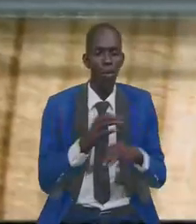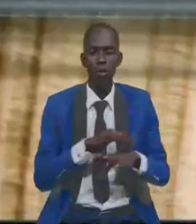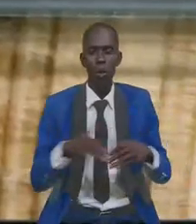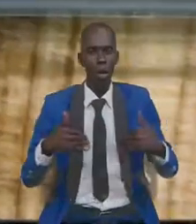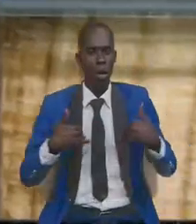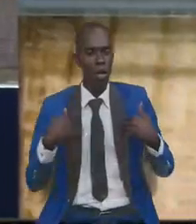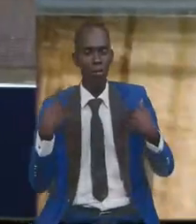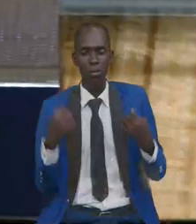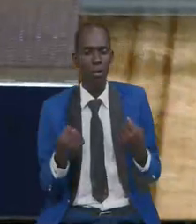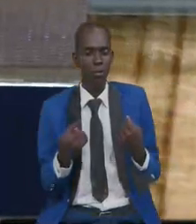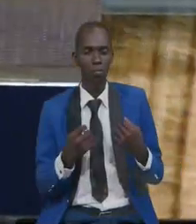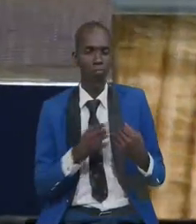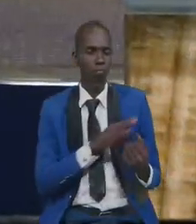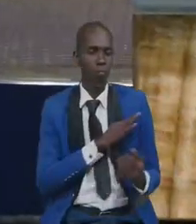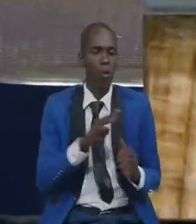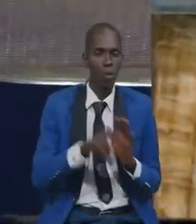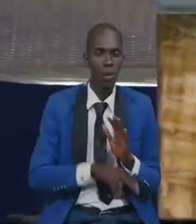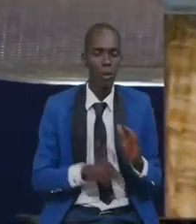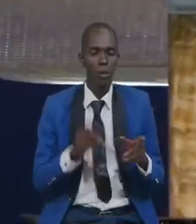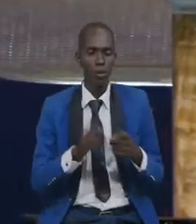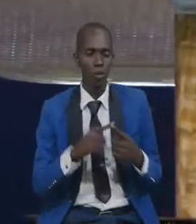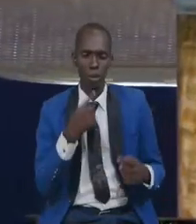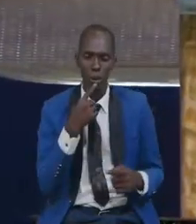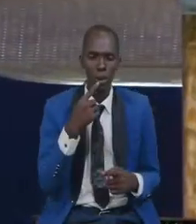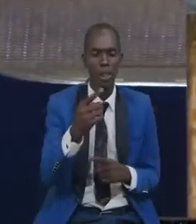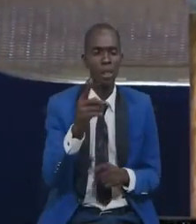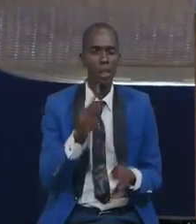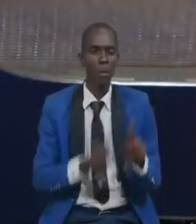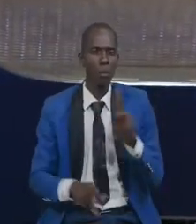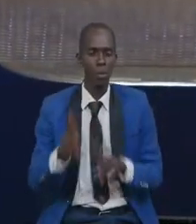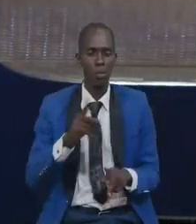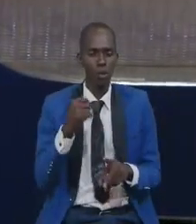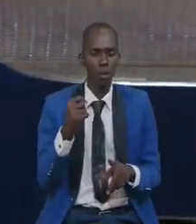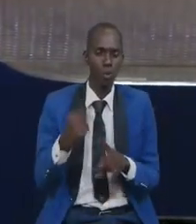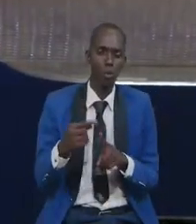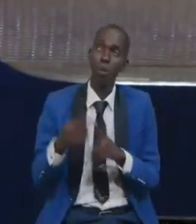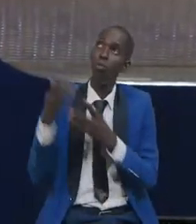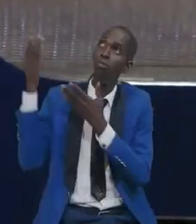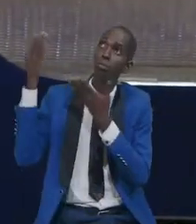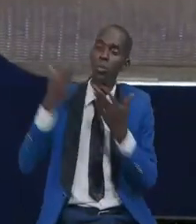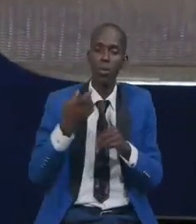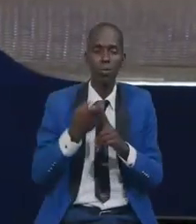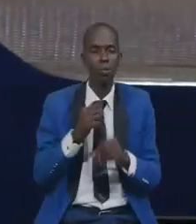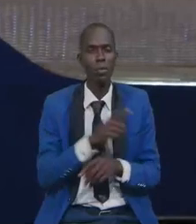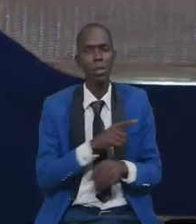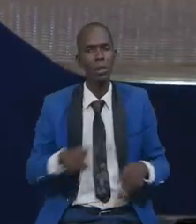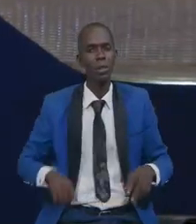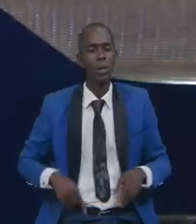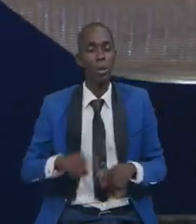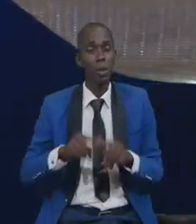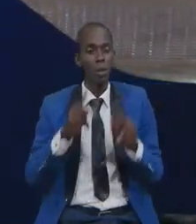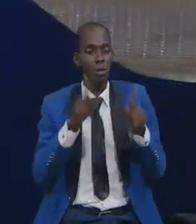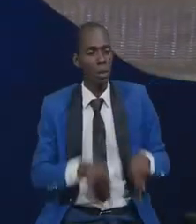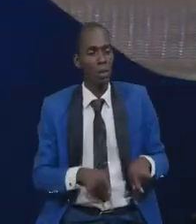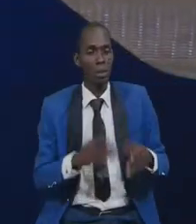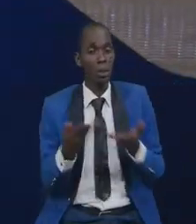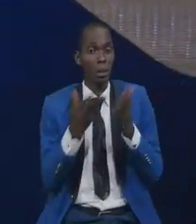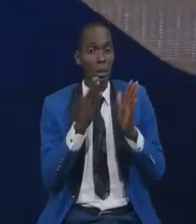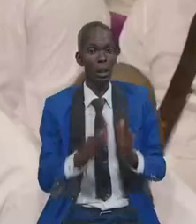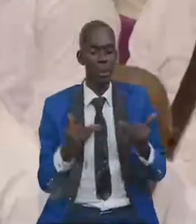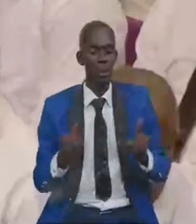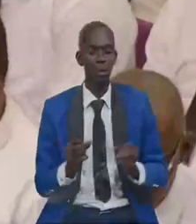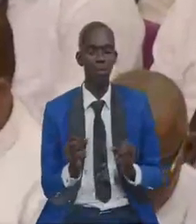pour dire le message. Pour dire au peuple le message du Seigneur. Alors, il est timide. Il est peureux.